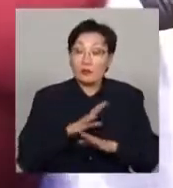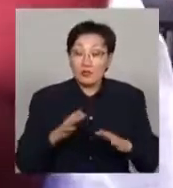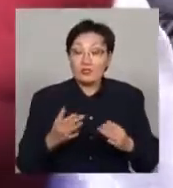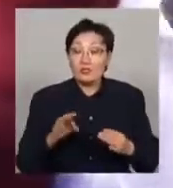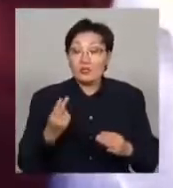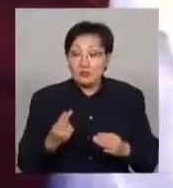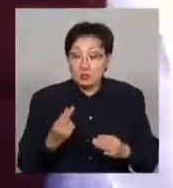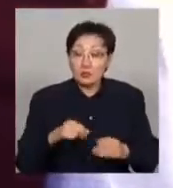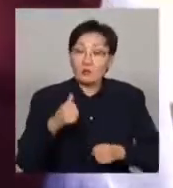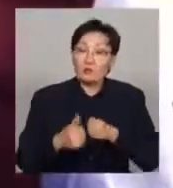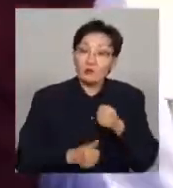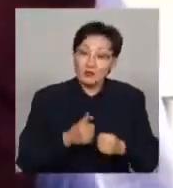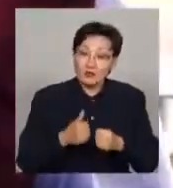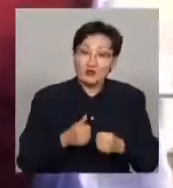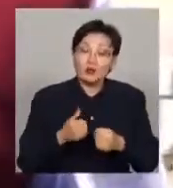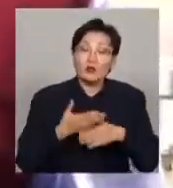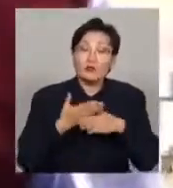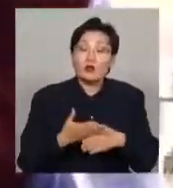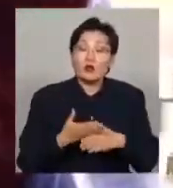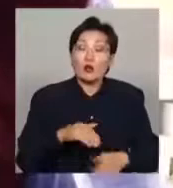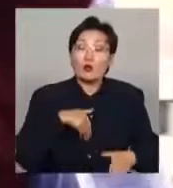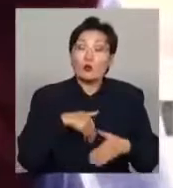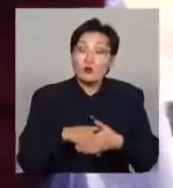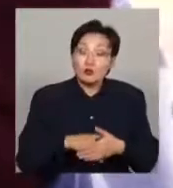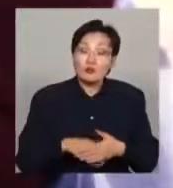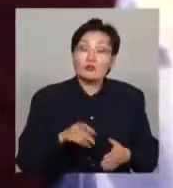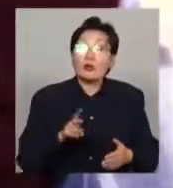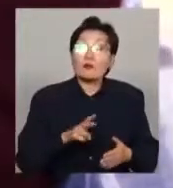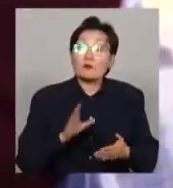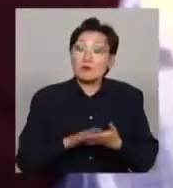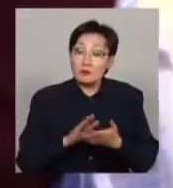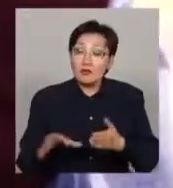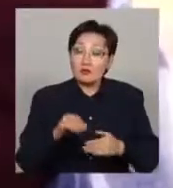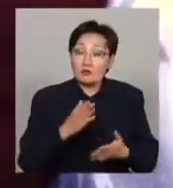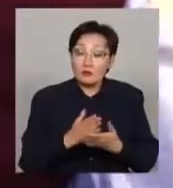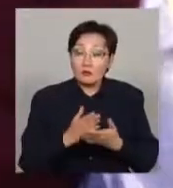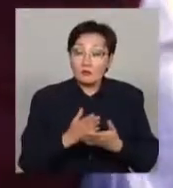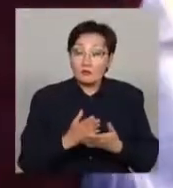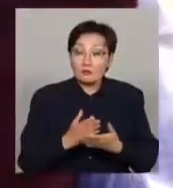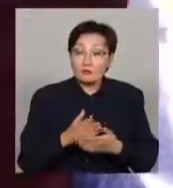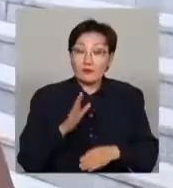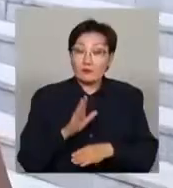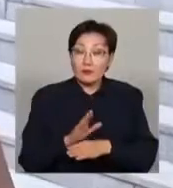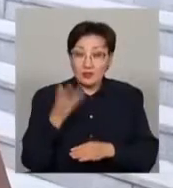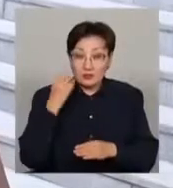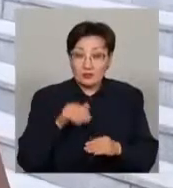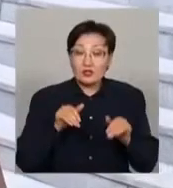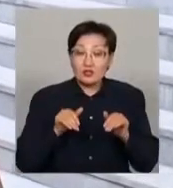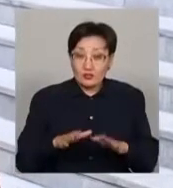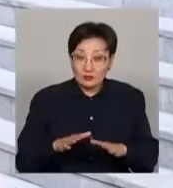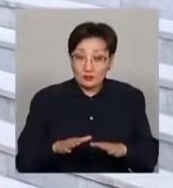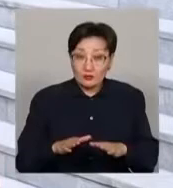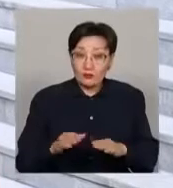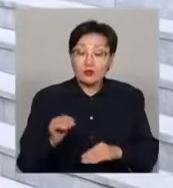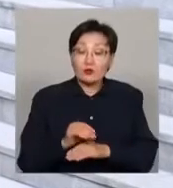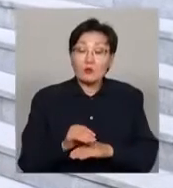пакет, материалдық, отпуск, бәріне. Сондықтан приказдың түсетін себебі сіз қайта келіп түсіп, соны қазірден таныстырамын. Компания өкілінің